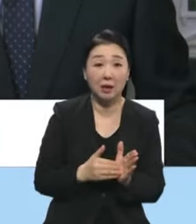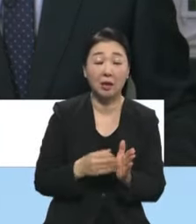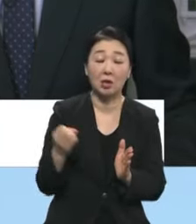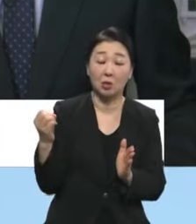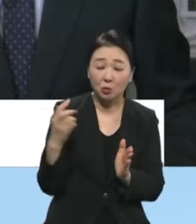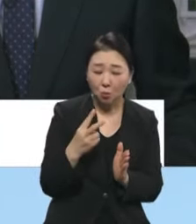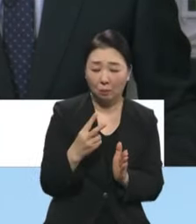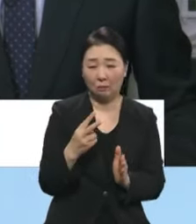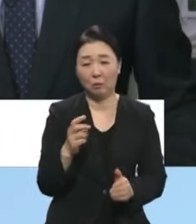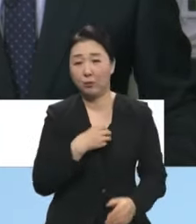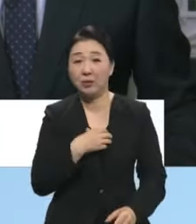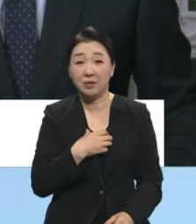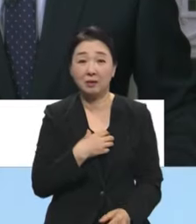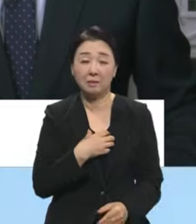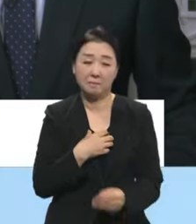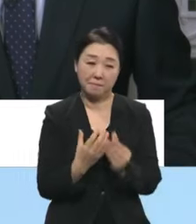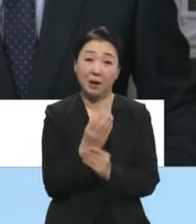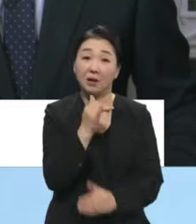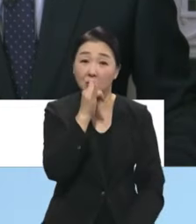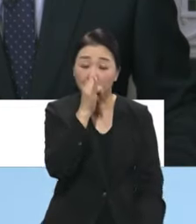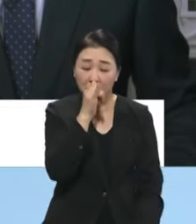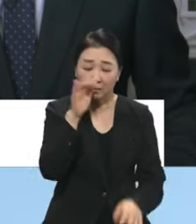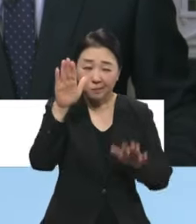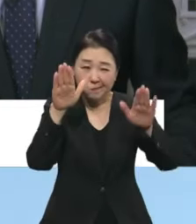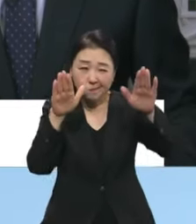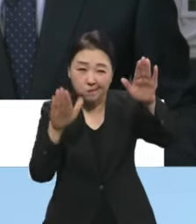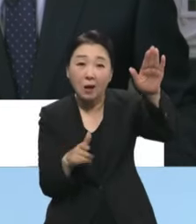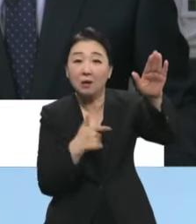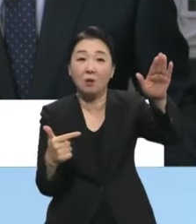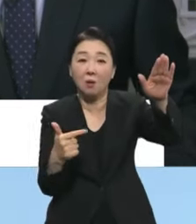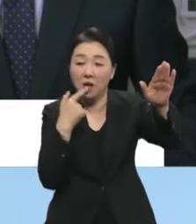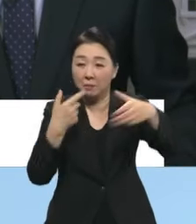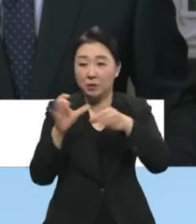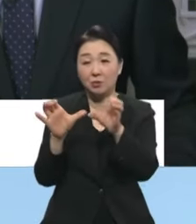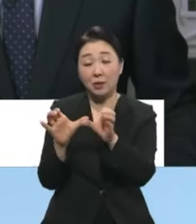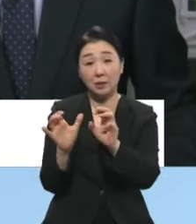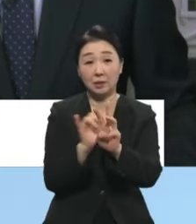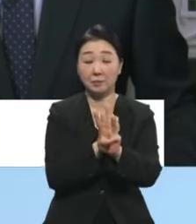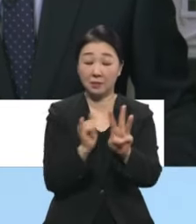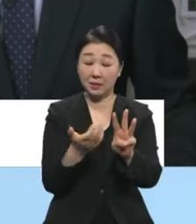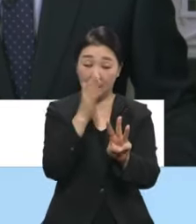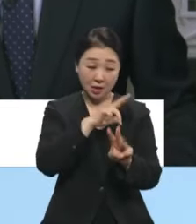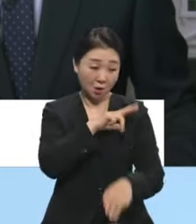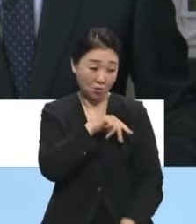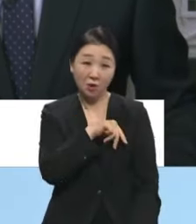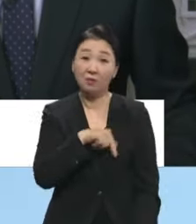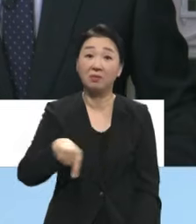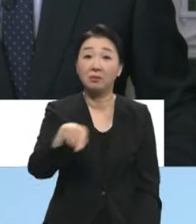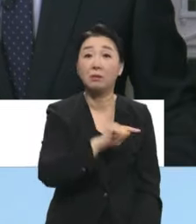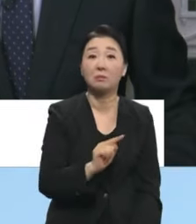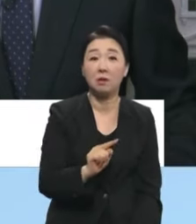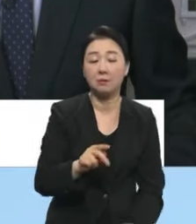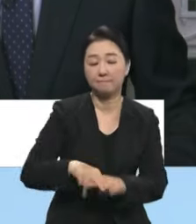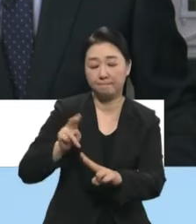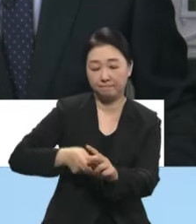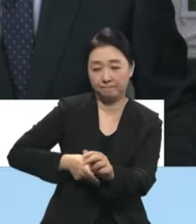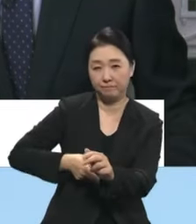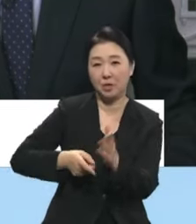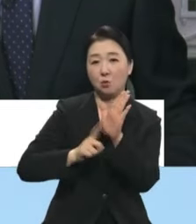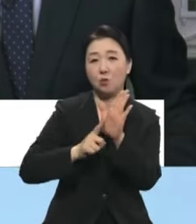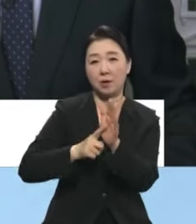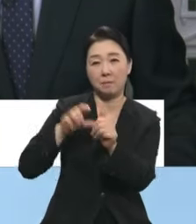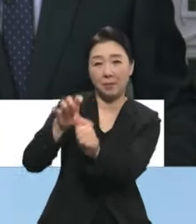본격화됐습니다. 트럼프와 지지율 격차가 벌어지면서 민주당 내에서는 30여 명의 연방 상하원 의원이 그의 사퇴를 공개